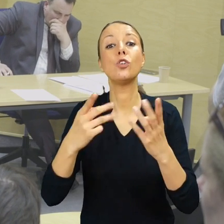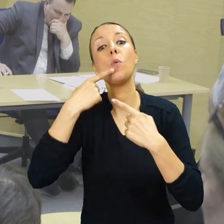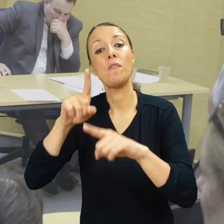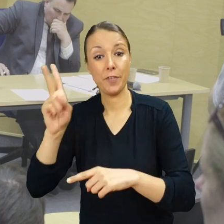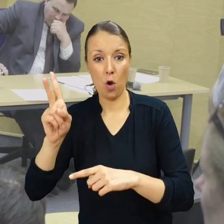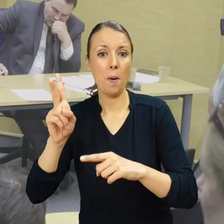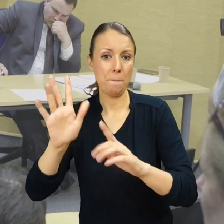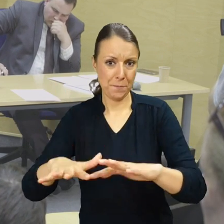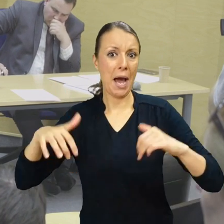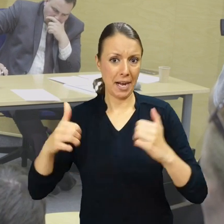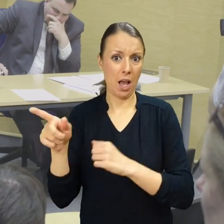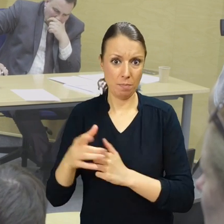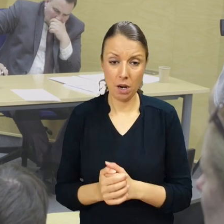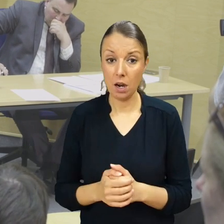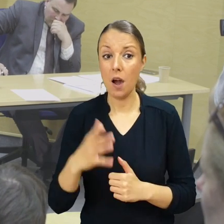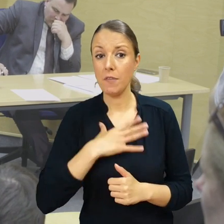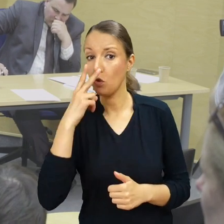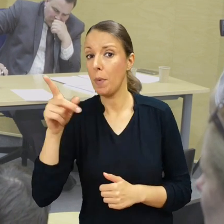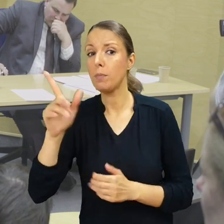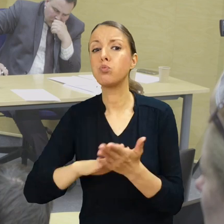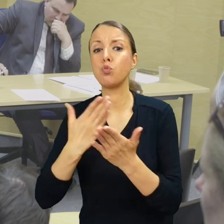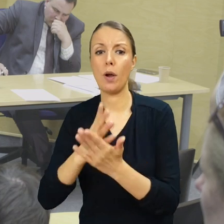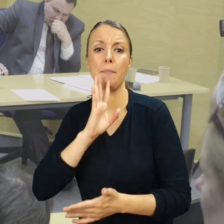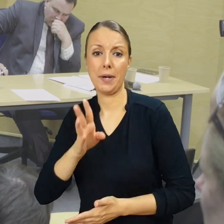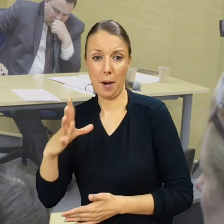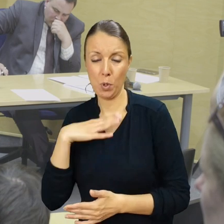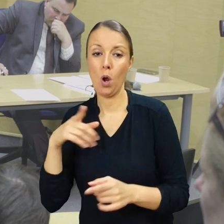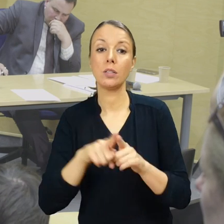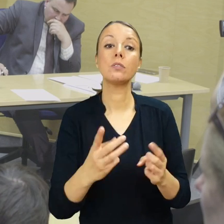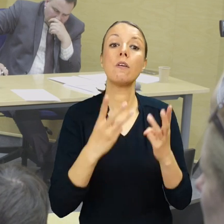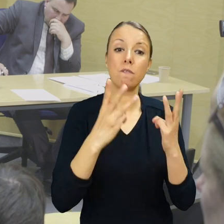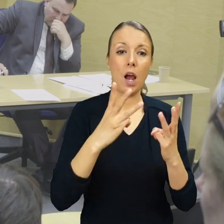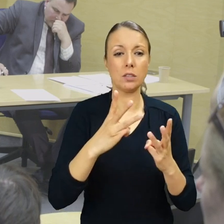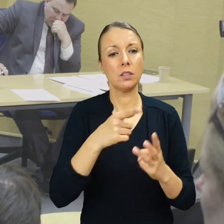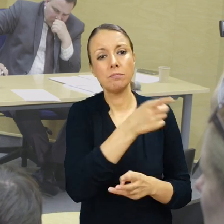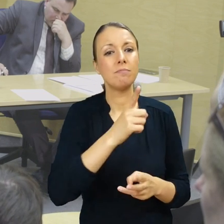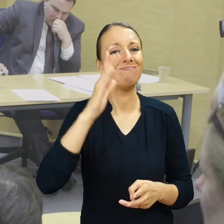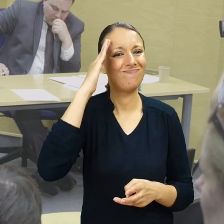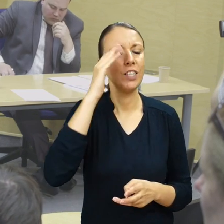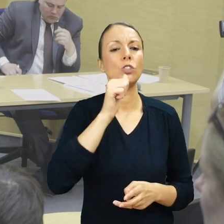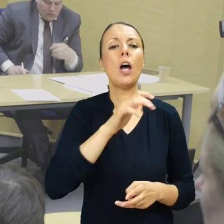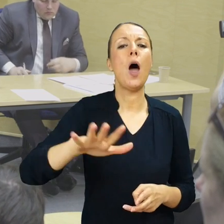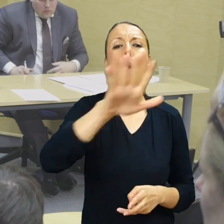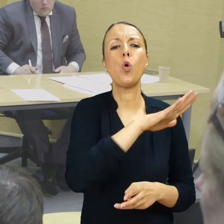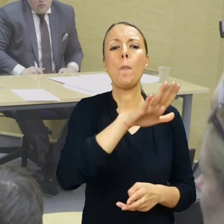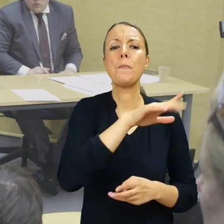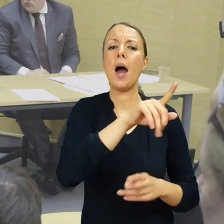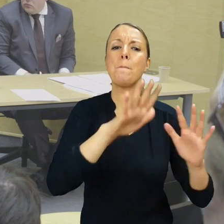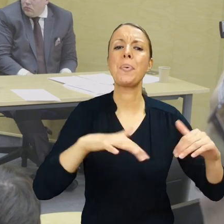przykład Stanów Zjednoczonych, natomiast nie zapominajmy, że w Europie kontynentalnej dominują systemy parlamentarno-gabinetowe. I w